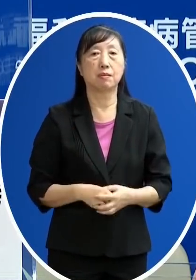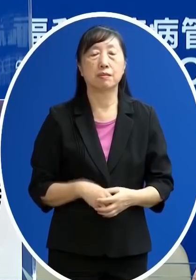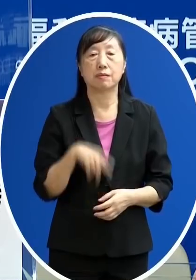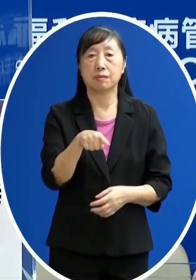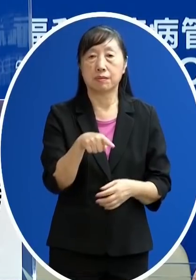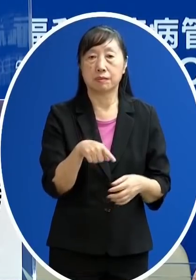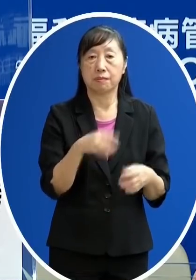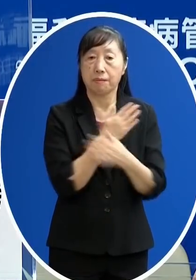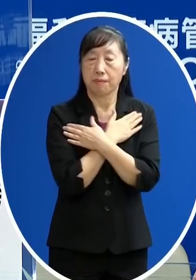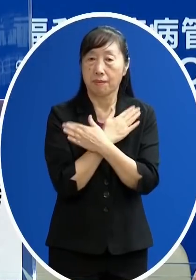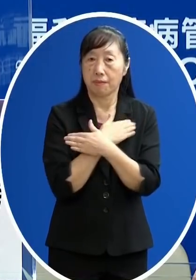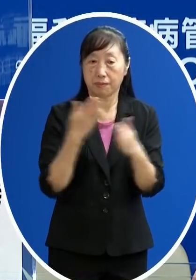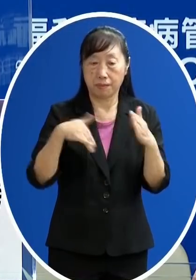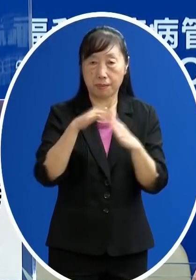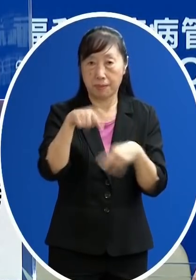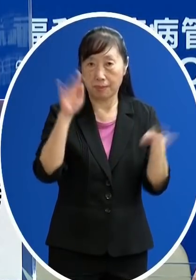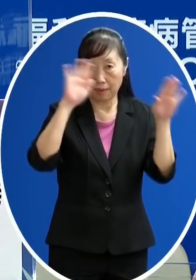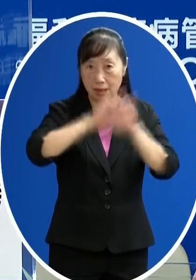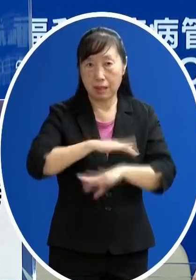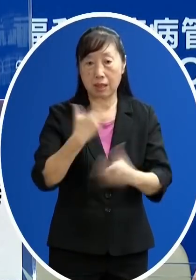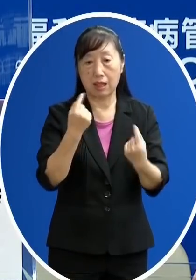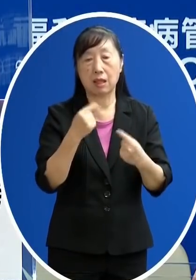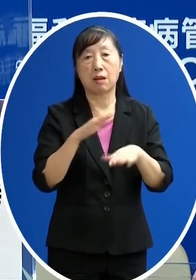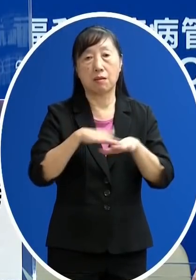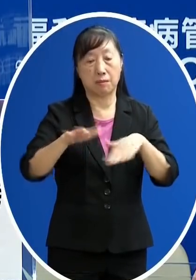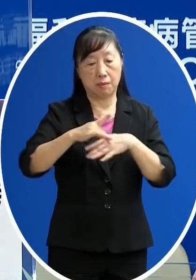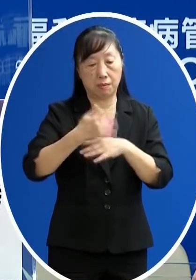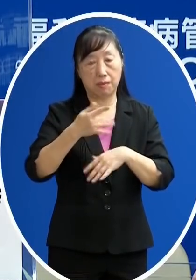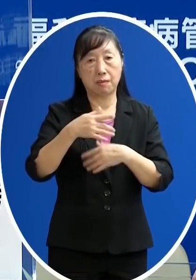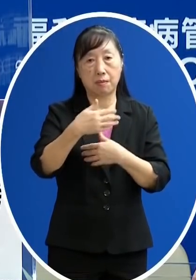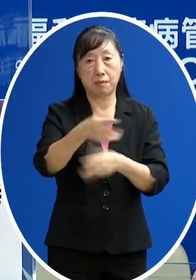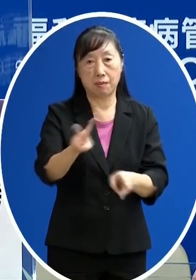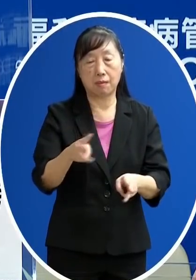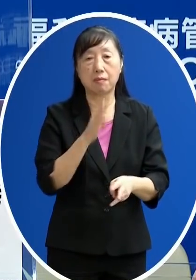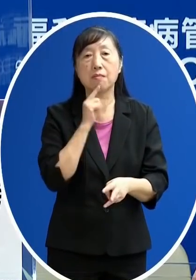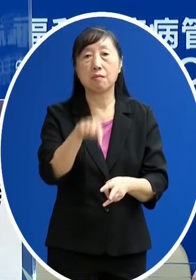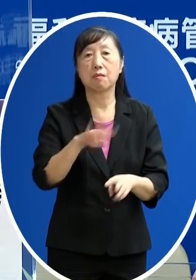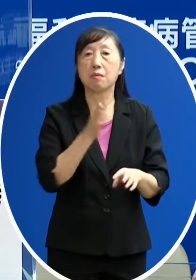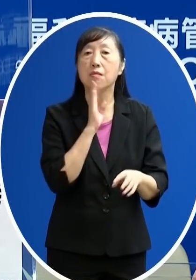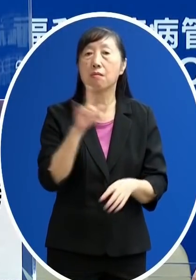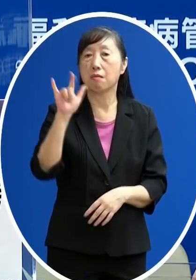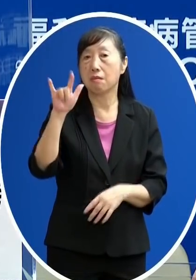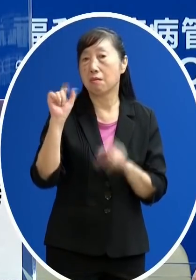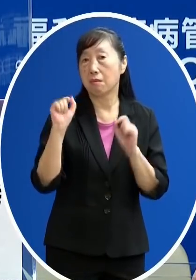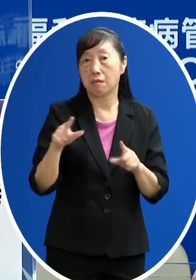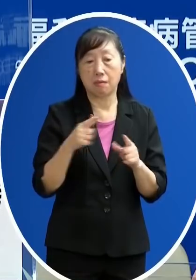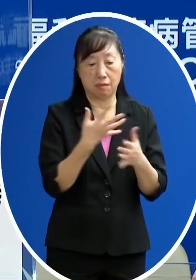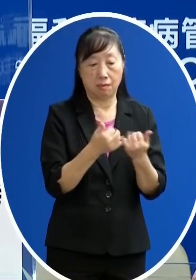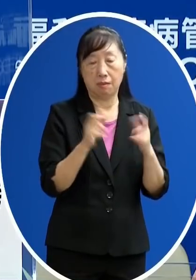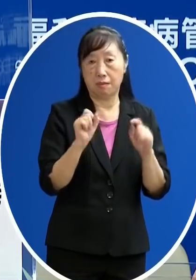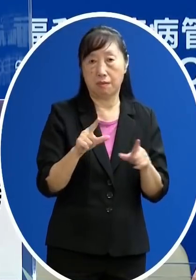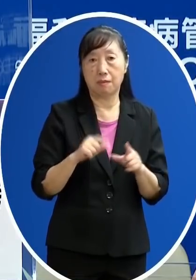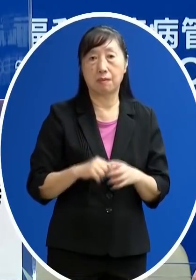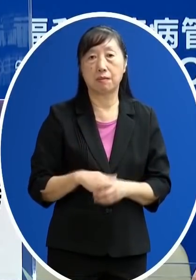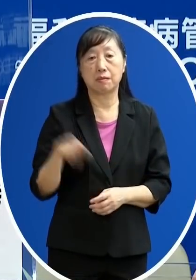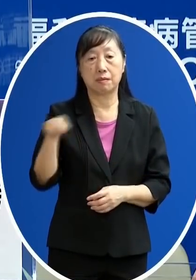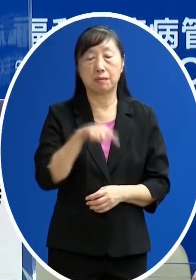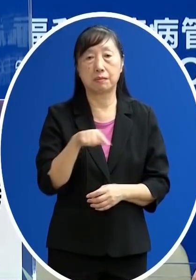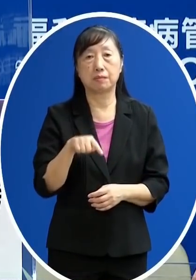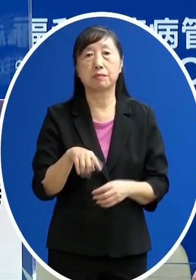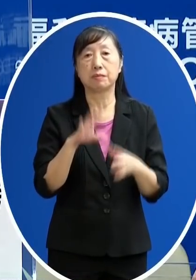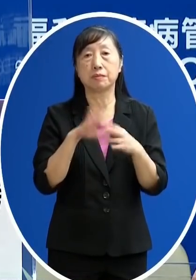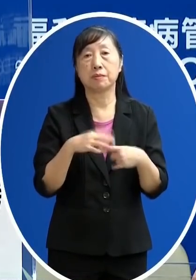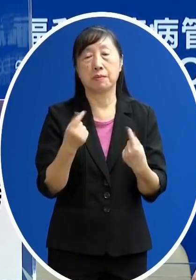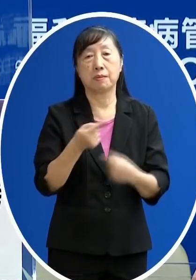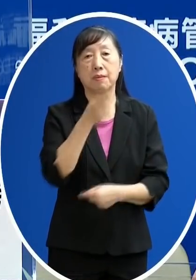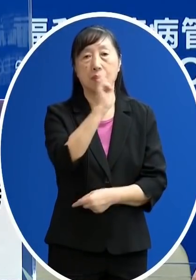儿园好像晚上也有做安亲班，那是不同的老师不同的学生，那所以也请